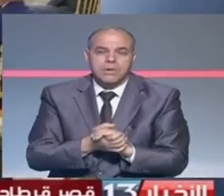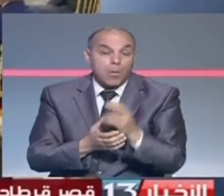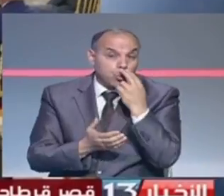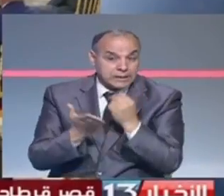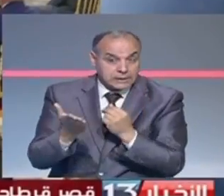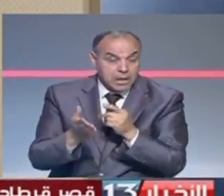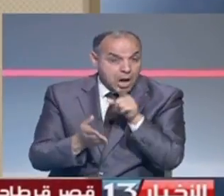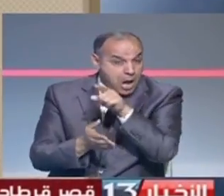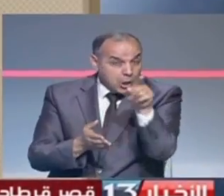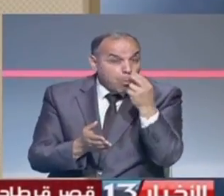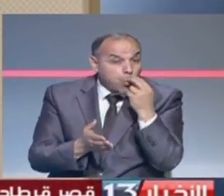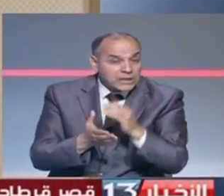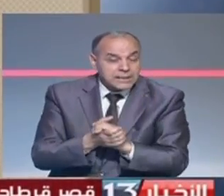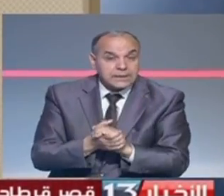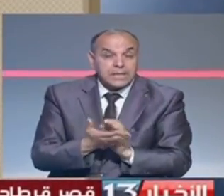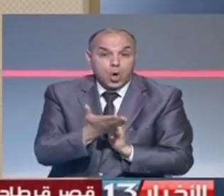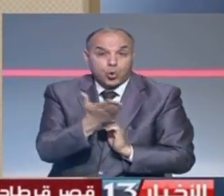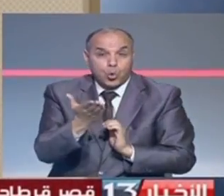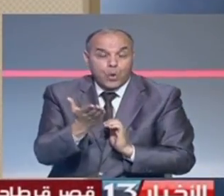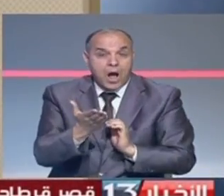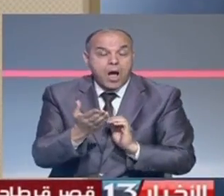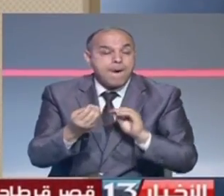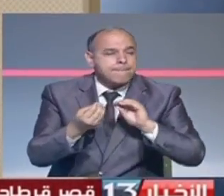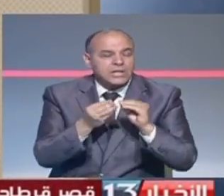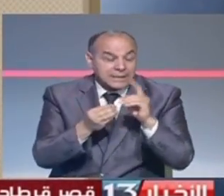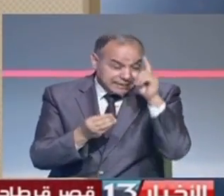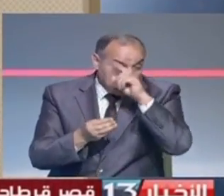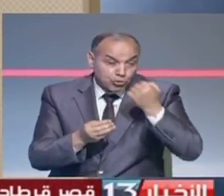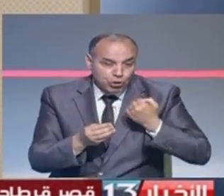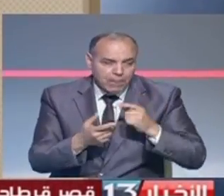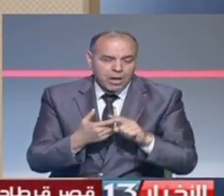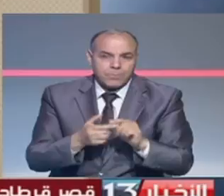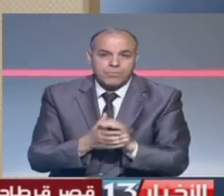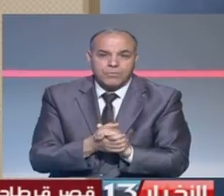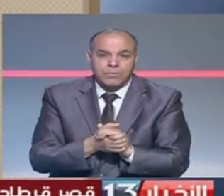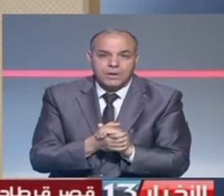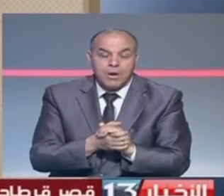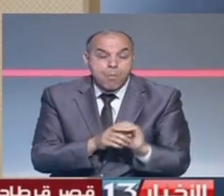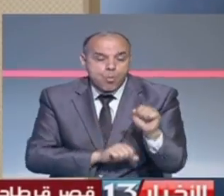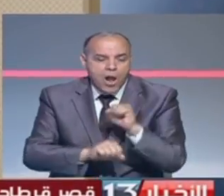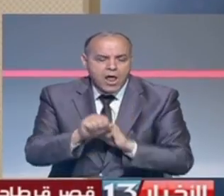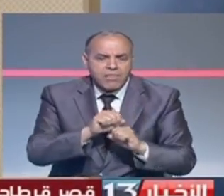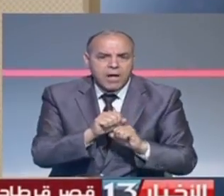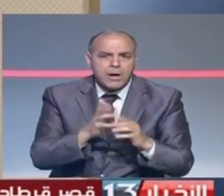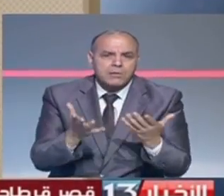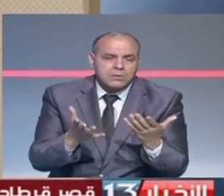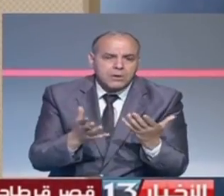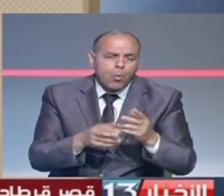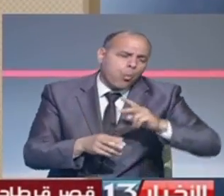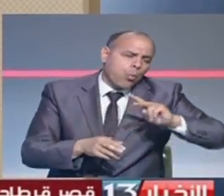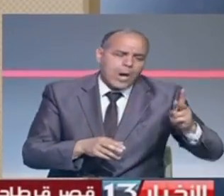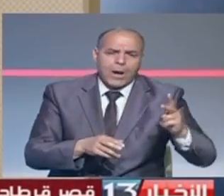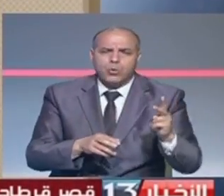انتم الذين تواجهون الجريمه منظمه كانت او غير